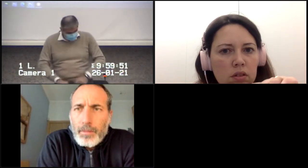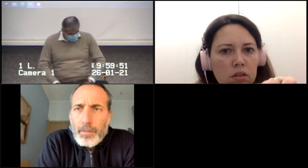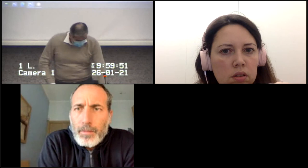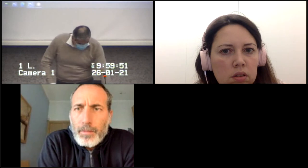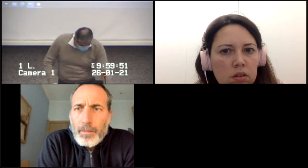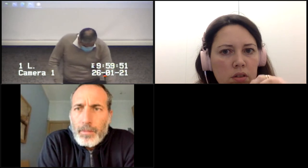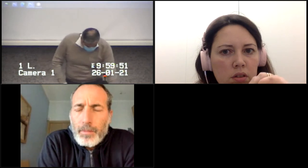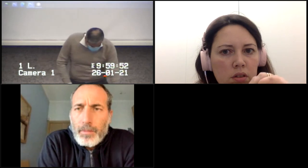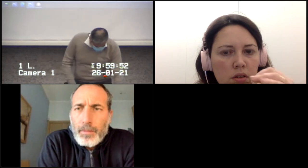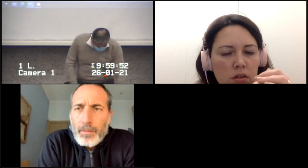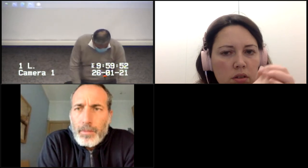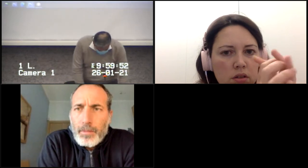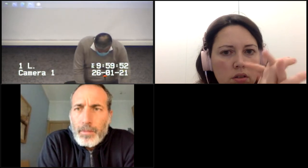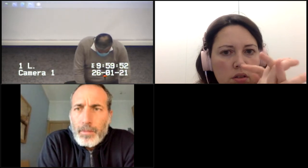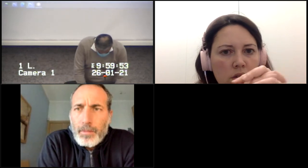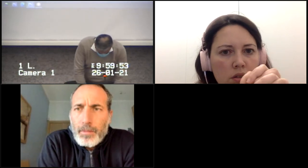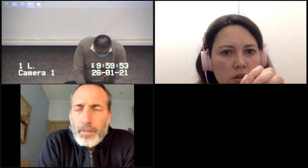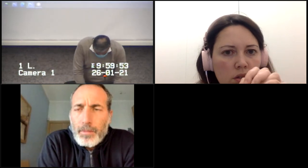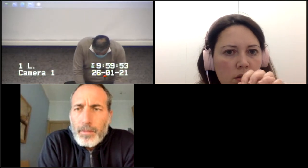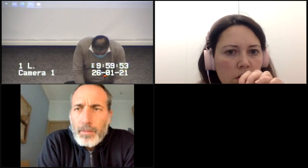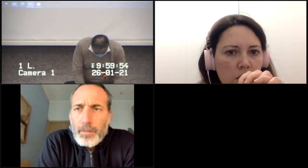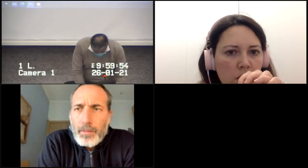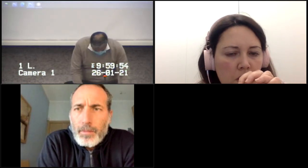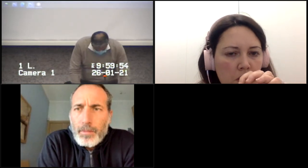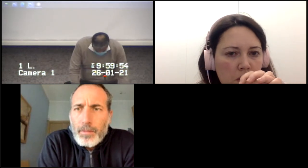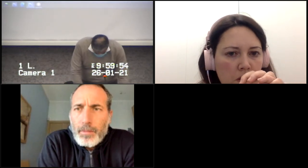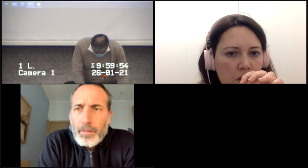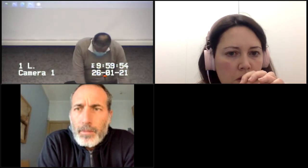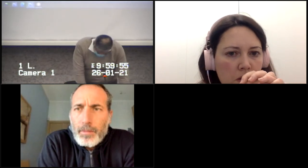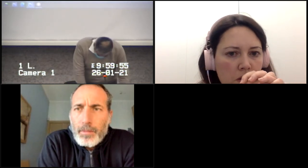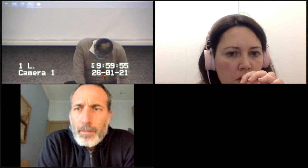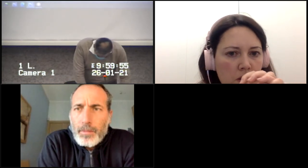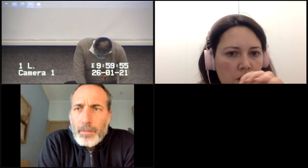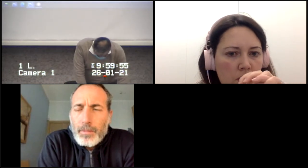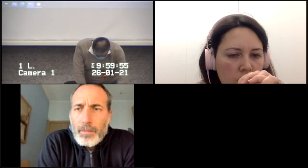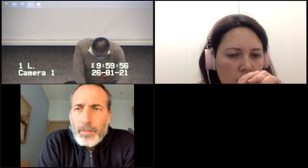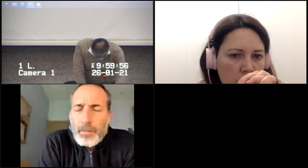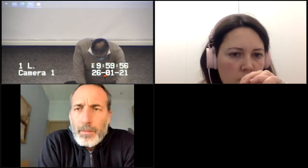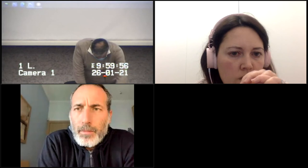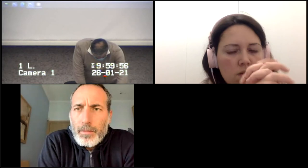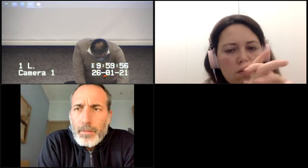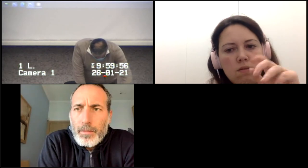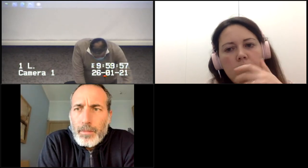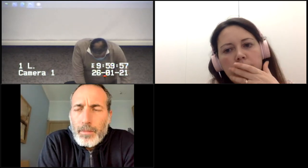114.696, l'amministrazione ha rideterminato la somma poi accettata